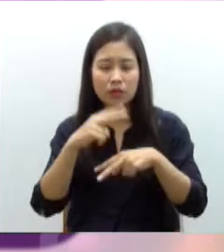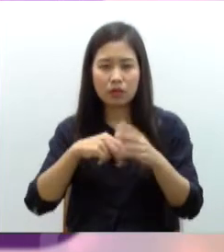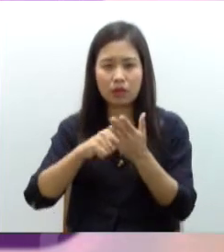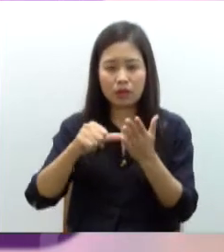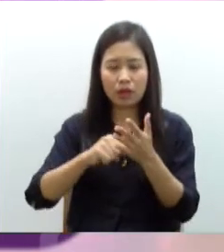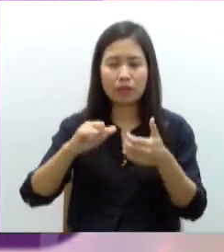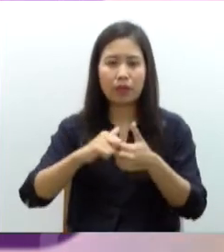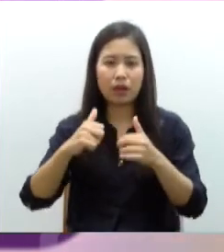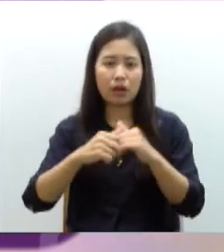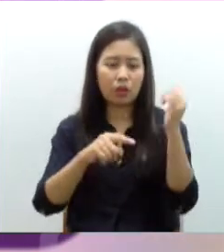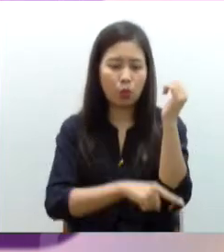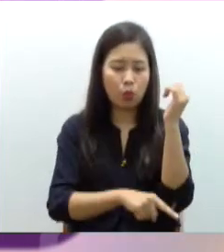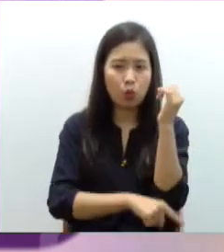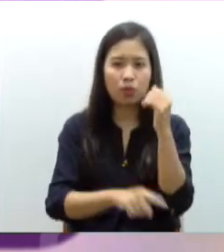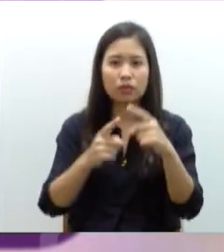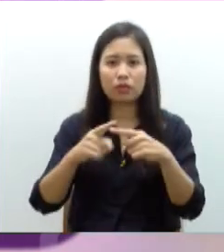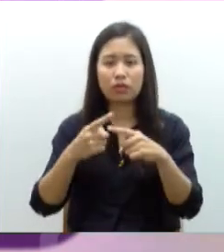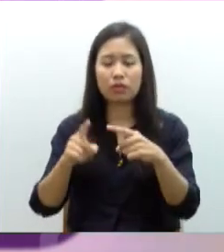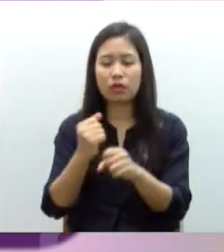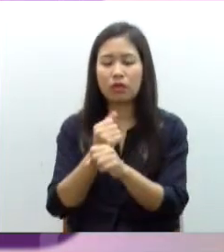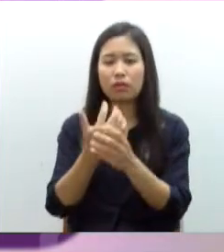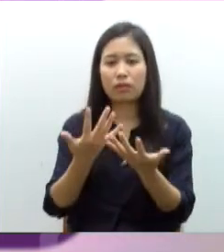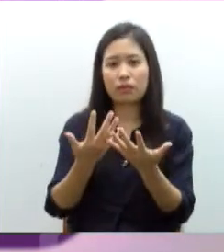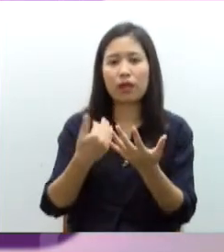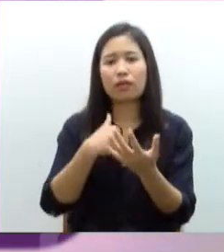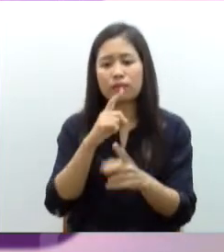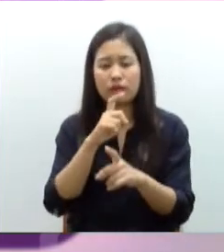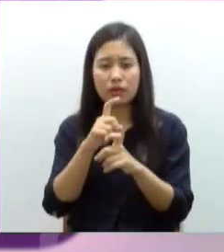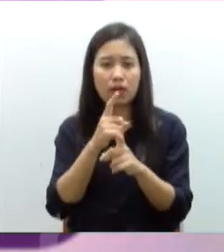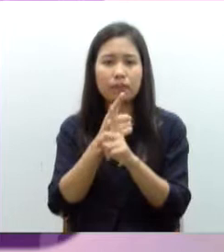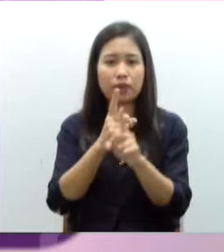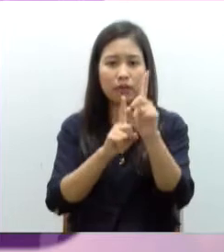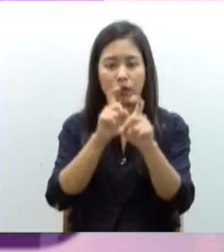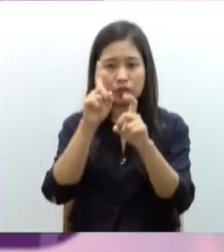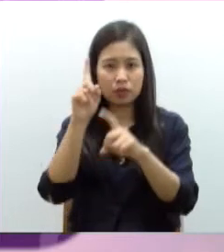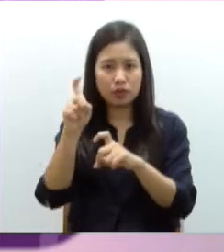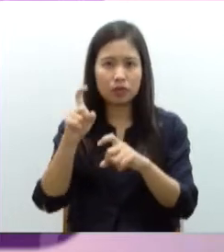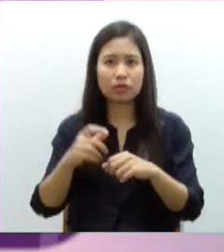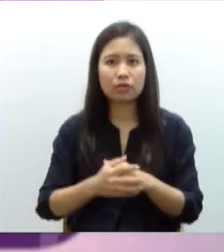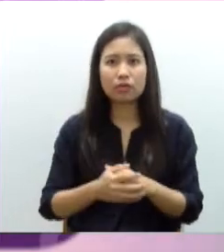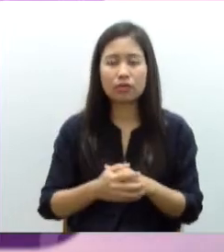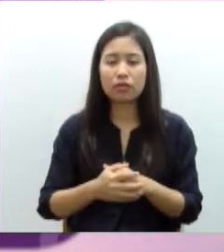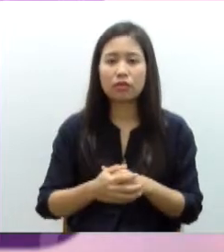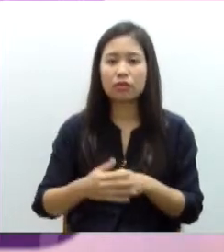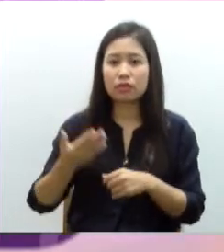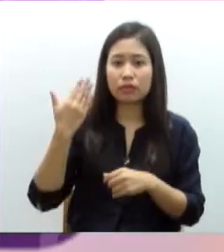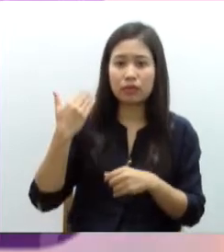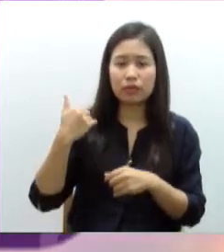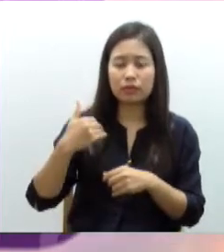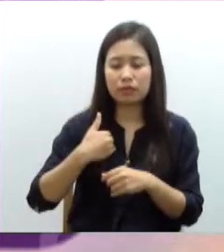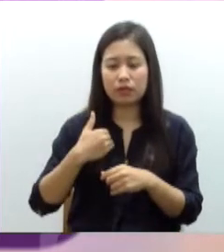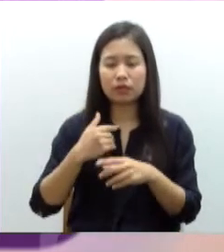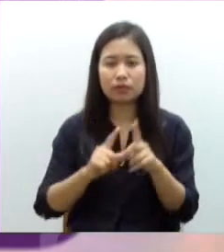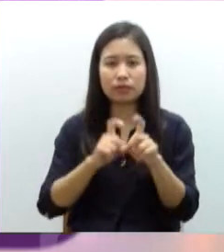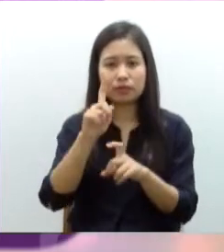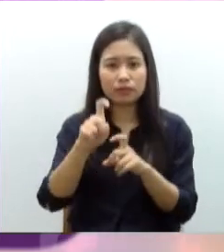การทุจริตนะครับซึ่งในทั้ง5ตัวชี้วัดเนี่ยเท่าที่ผ่านๆมานะครับ4ตัวชี้วัดแรกเนี่ยจะ